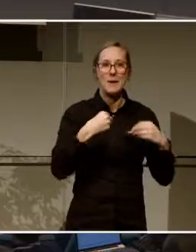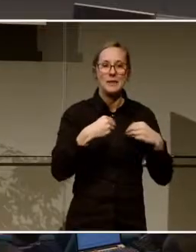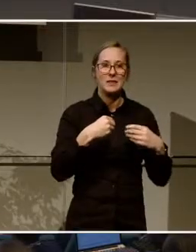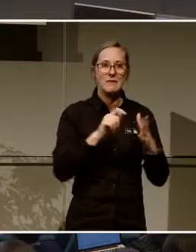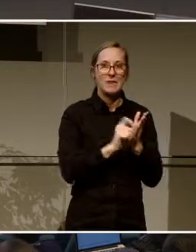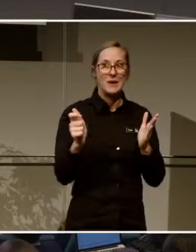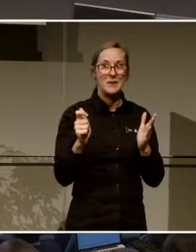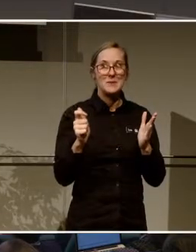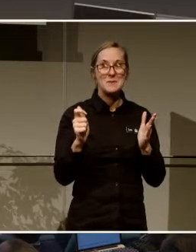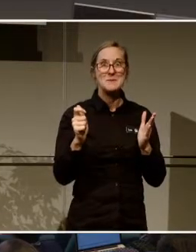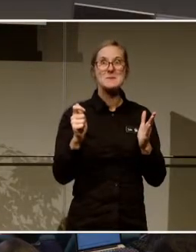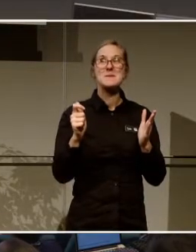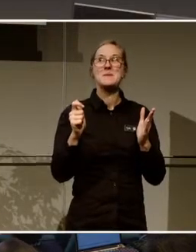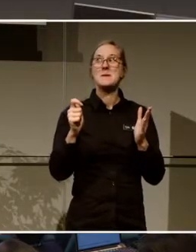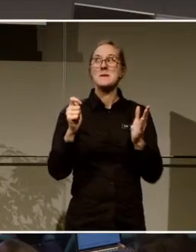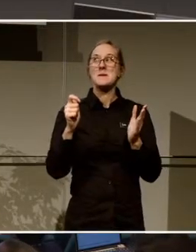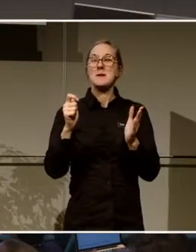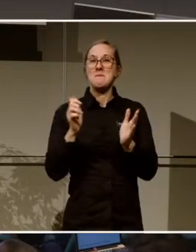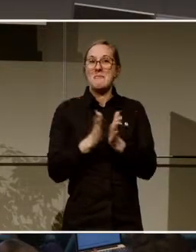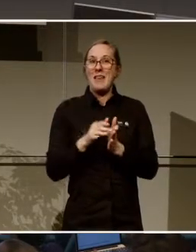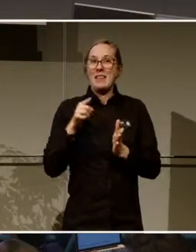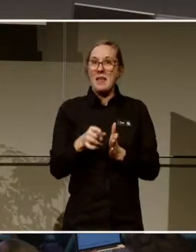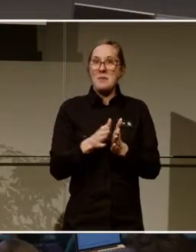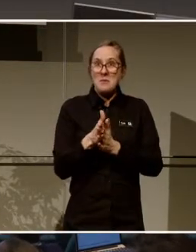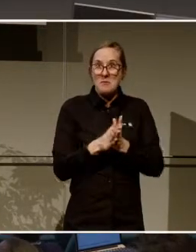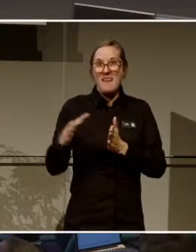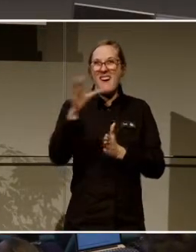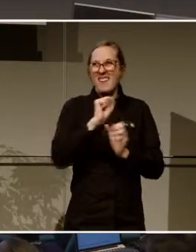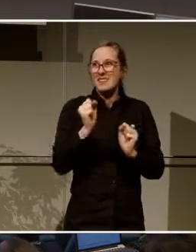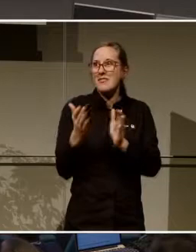Och där, med den utmaningen att alla ska vara med